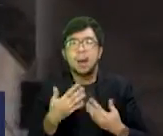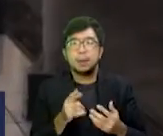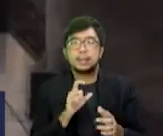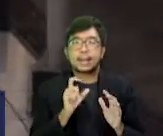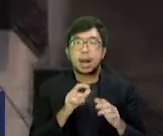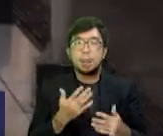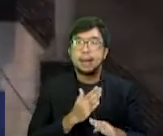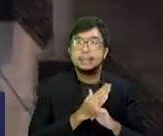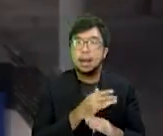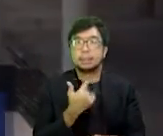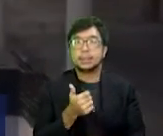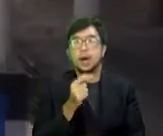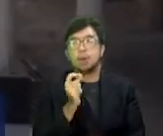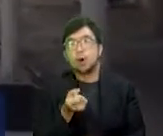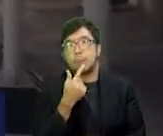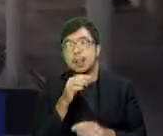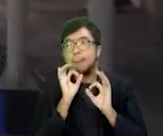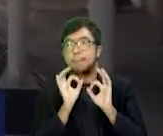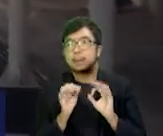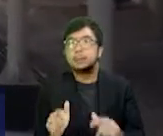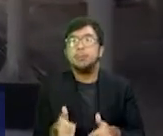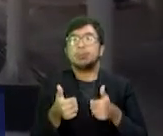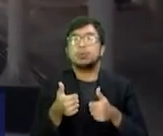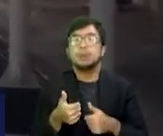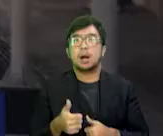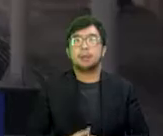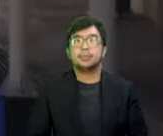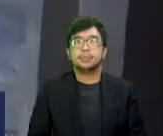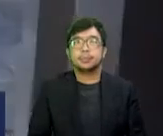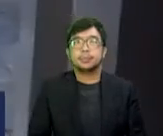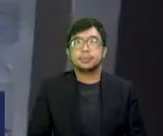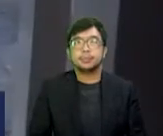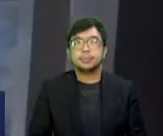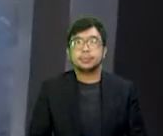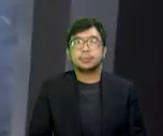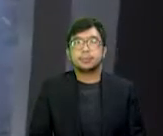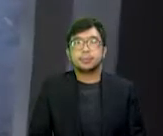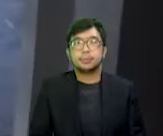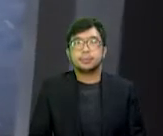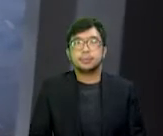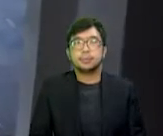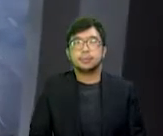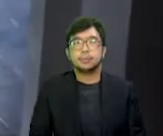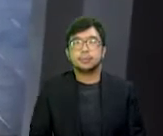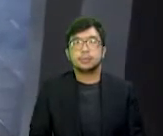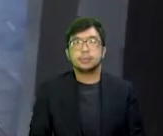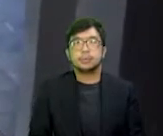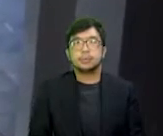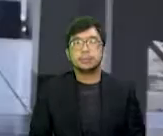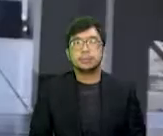serta pengobatan yang tepat. Dari Jakarta, Rizka Ayu, iNews, melaporkan.